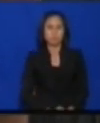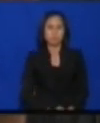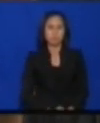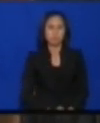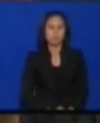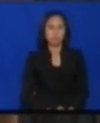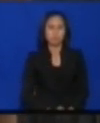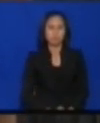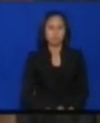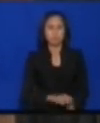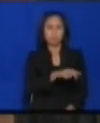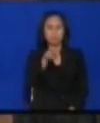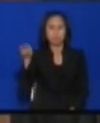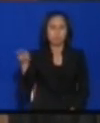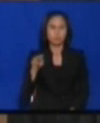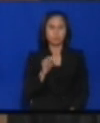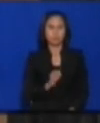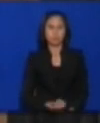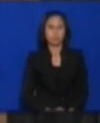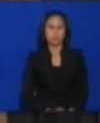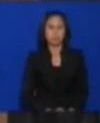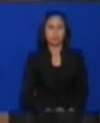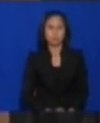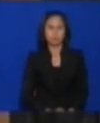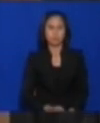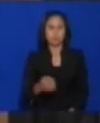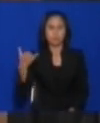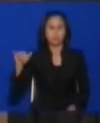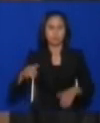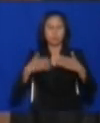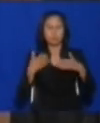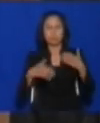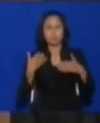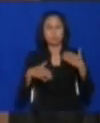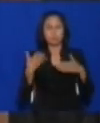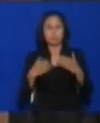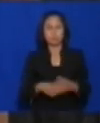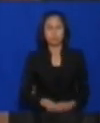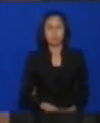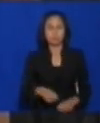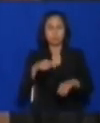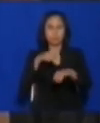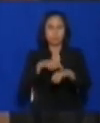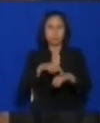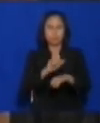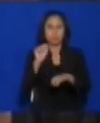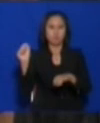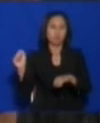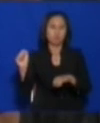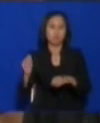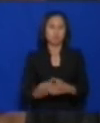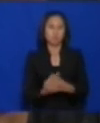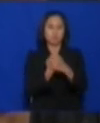Halo saudara-saudara sekalian hadirin yang berbahagia ini adalah debat putaran pertama